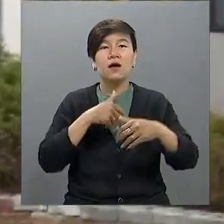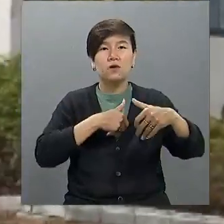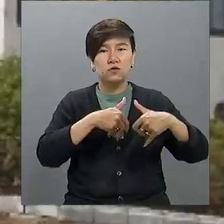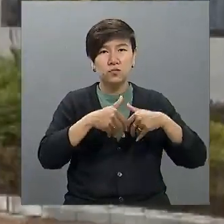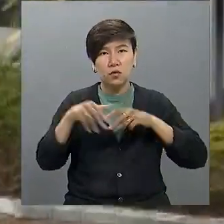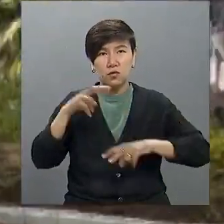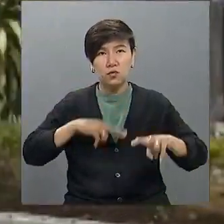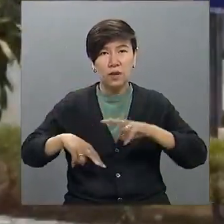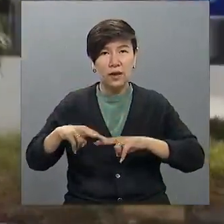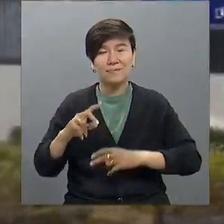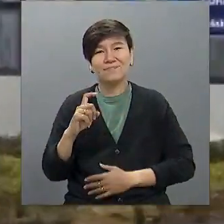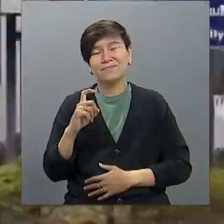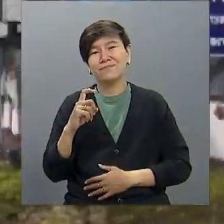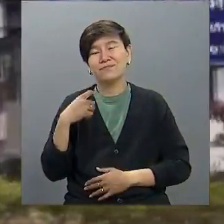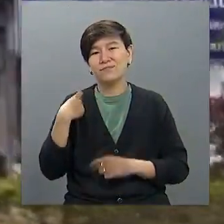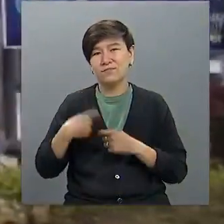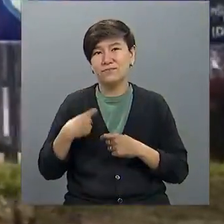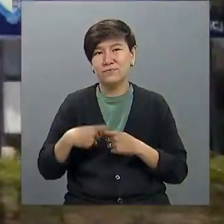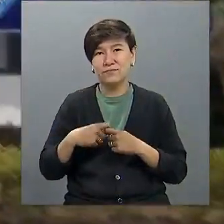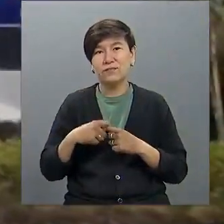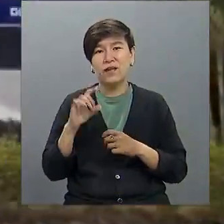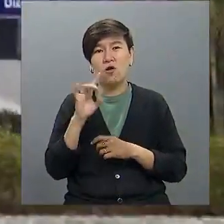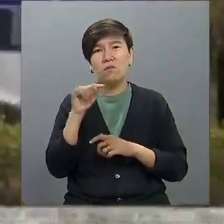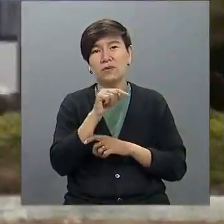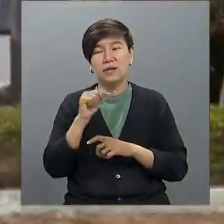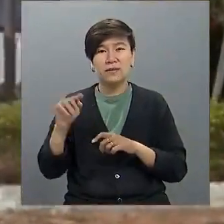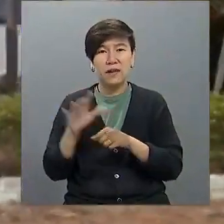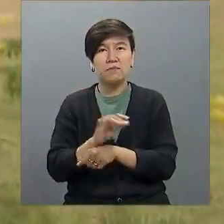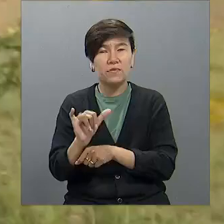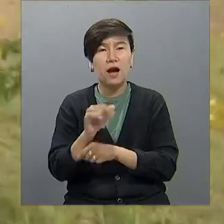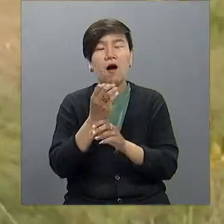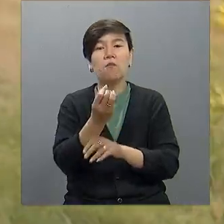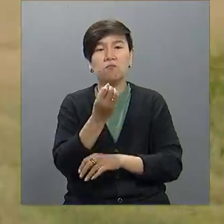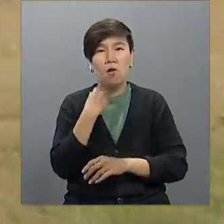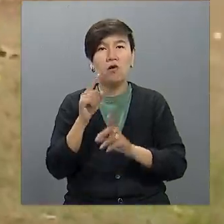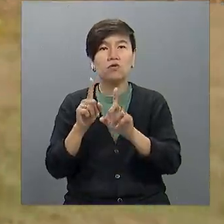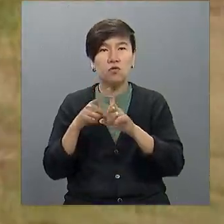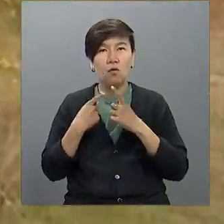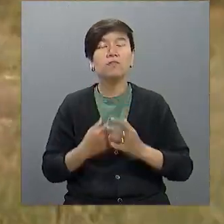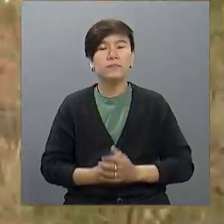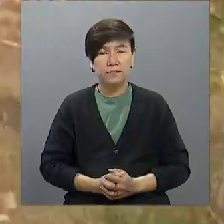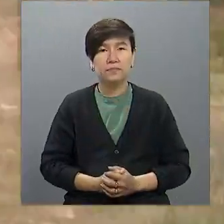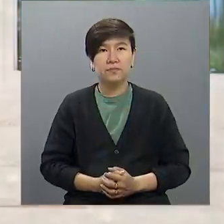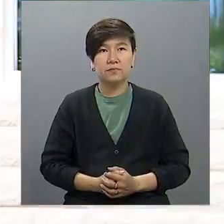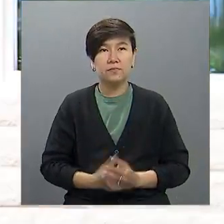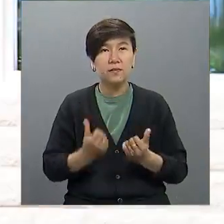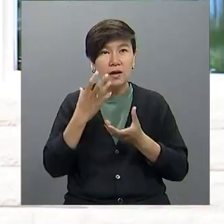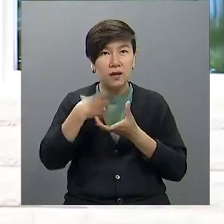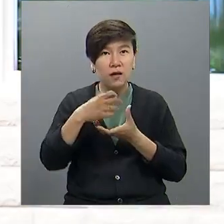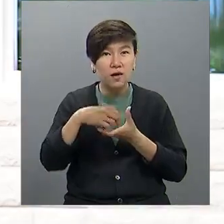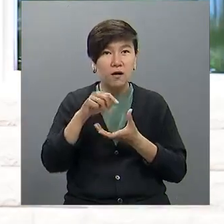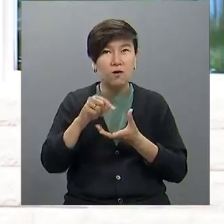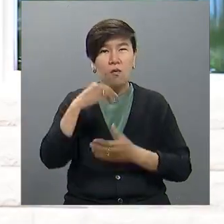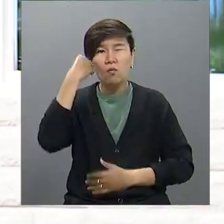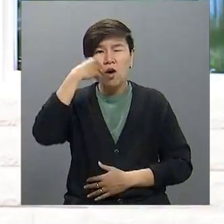ถทำได้เต็มที่นะคะก็ได้คำตอบมาเช่นนี้นะคะคุณผู้ชมเนี่ยค่ะรายงานข่าวร้องทุกข์กันทุกวี่ทุกวันเนี่ยท